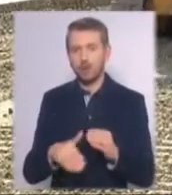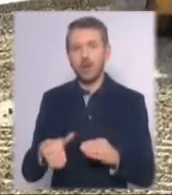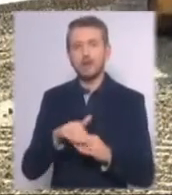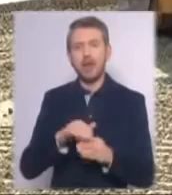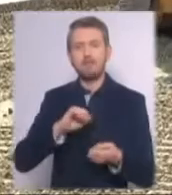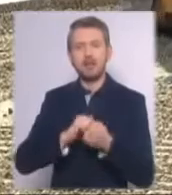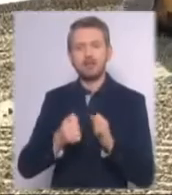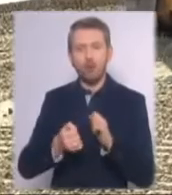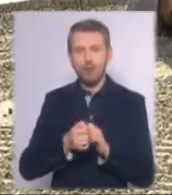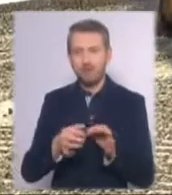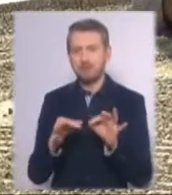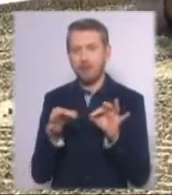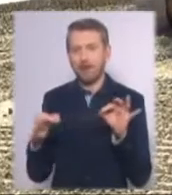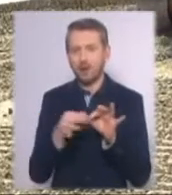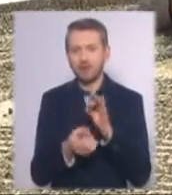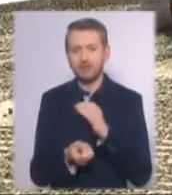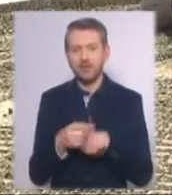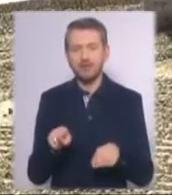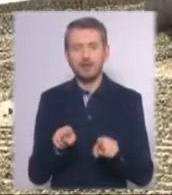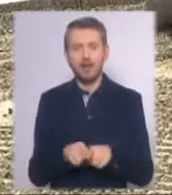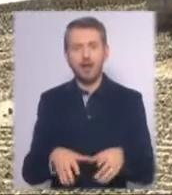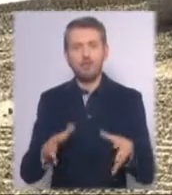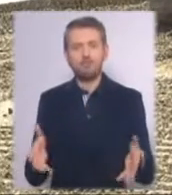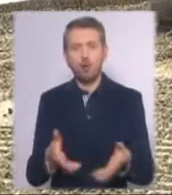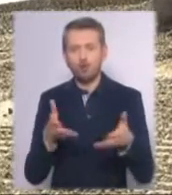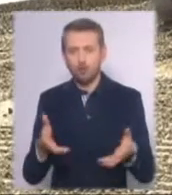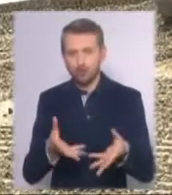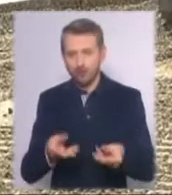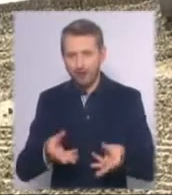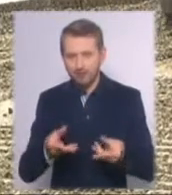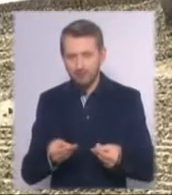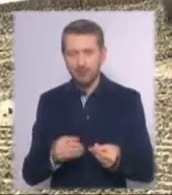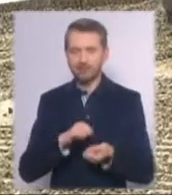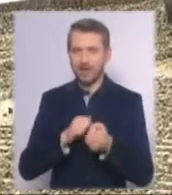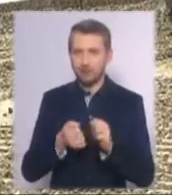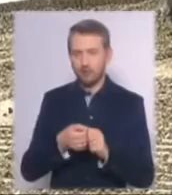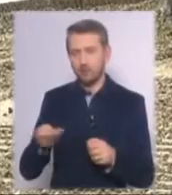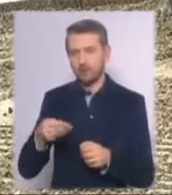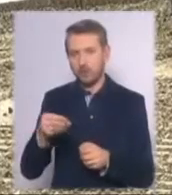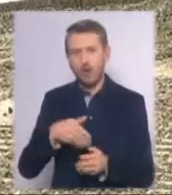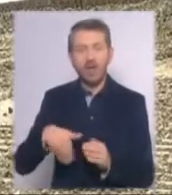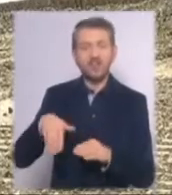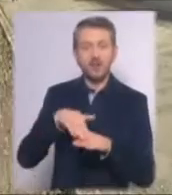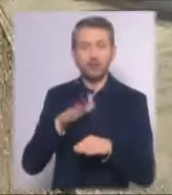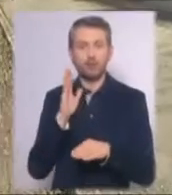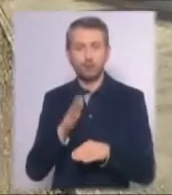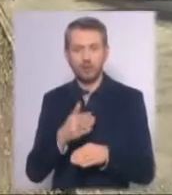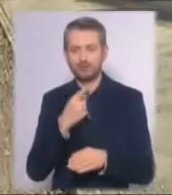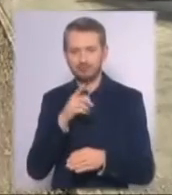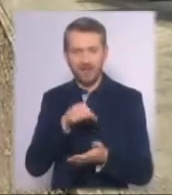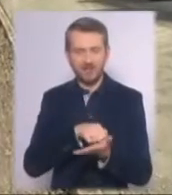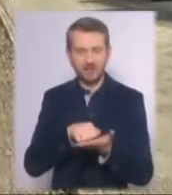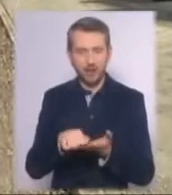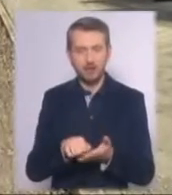макаронами з'являється ось така подушка зі щебені та піску. Зверху неї буде смачна асфальтова скоринка.